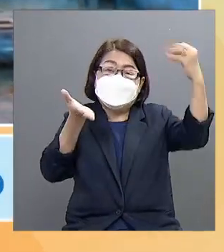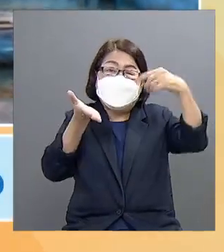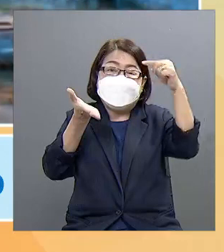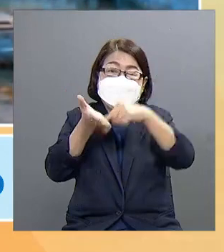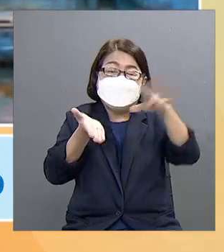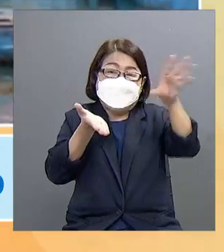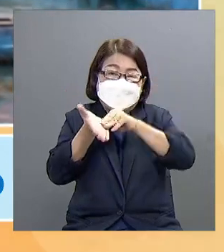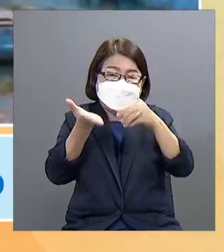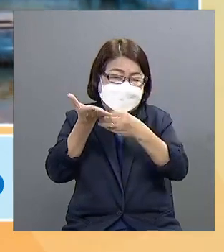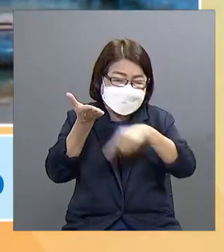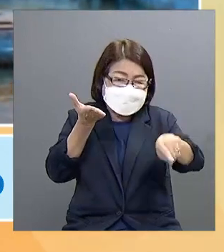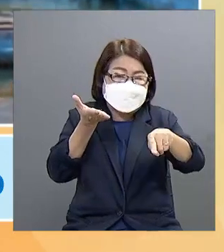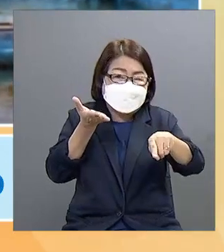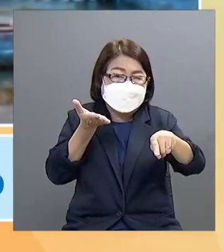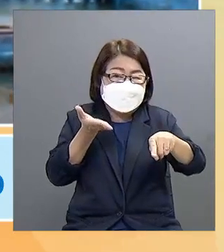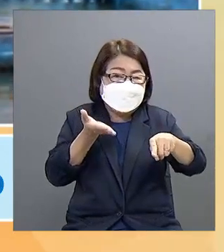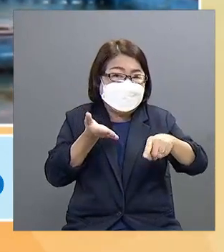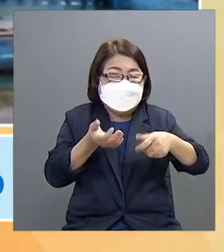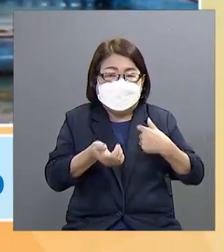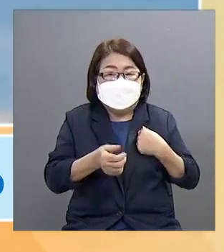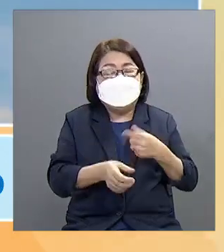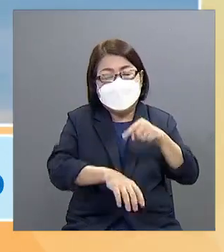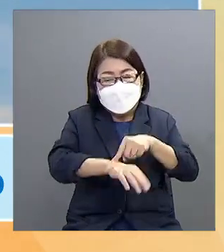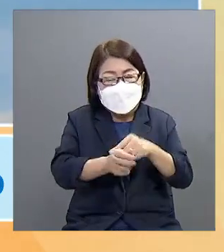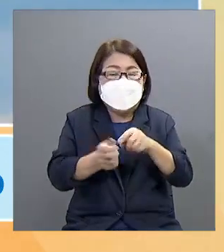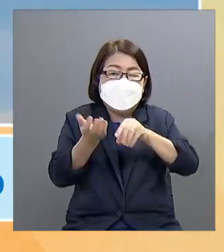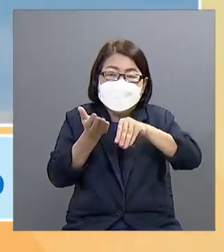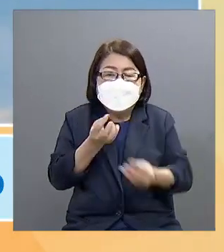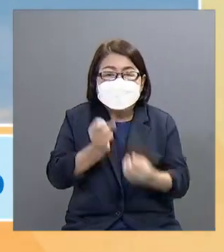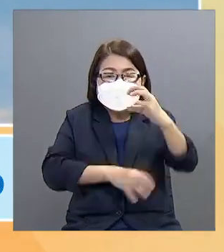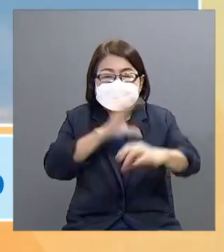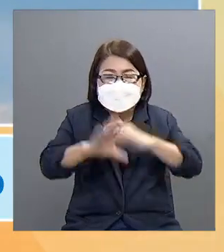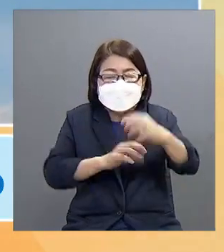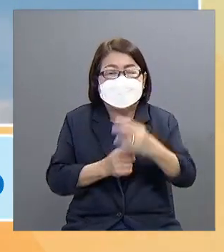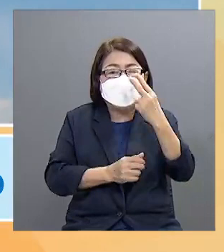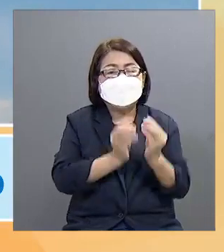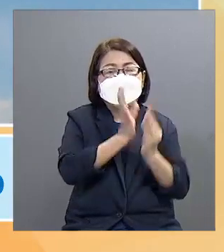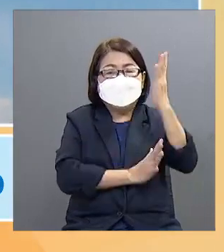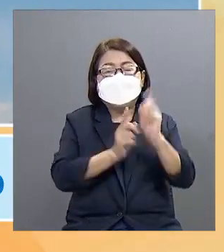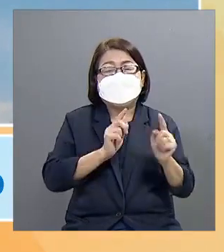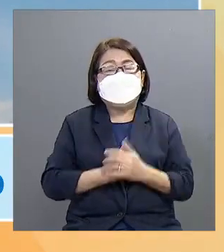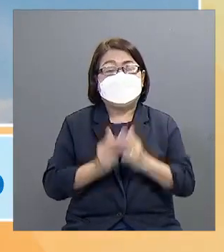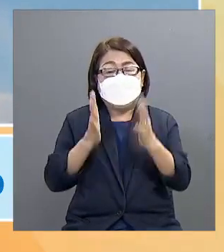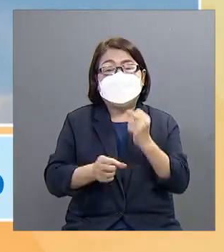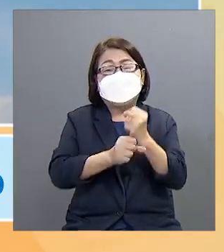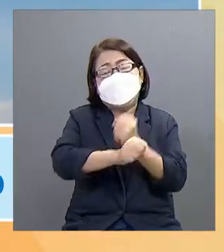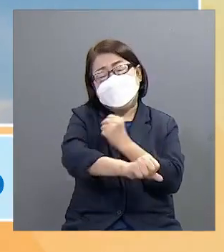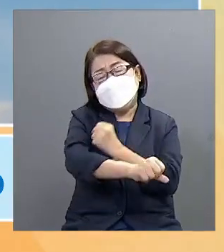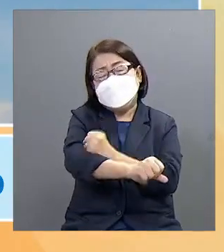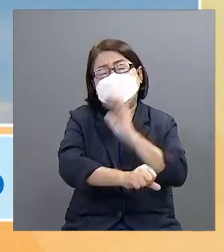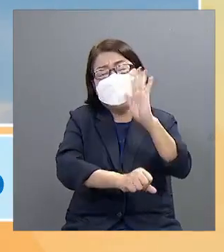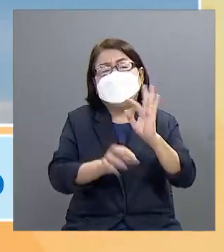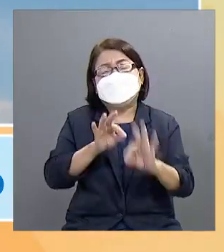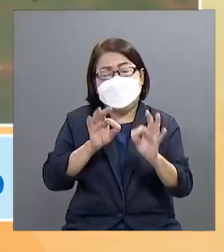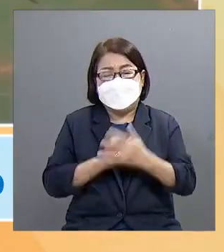ให้น้ำแล้วก็ตรวจดูเรื่องของความเรียบร้อยของต้นไม้ด้วย เห็นไหมฮะแทบจะไม่ต้องใช้คนงานเลยนะครับประหยัดแรงงานแล้วก็แม่นยำด้ว